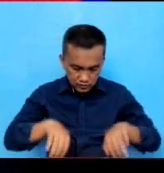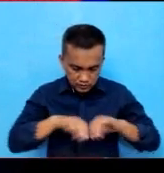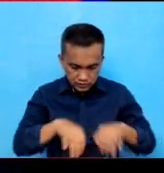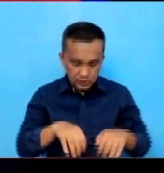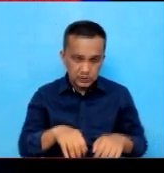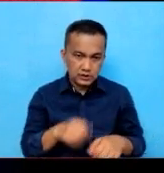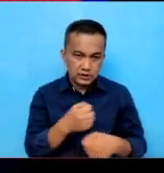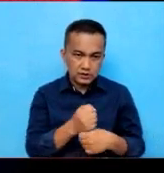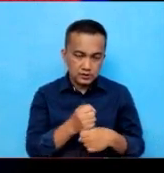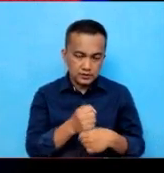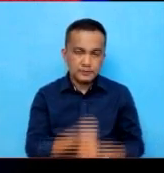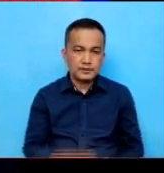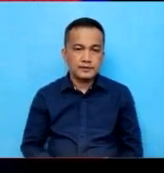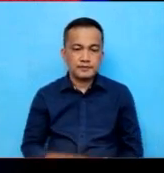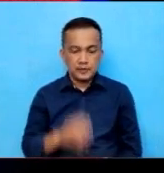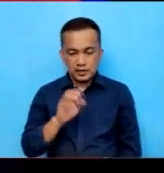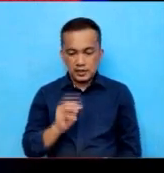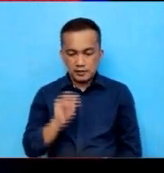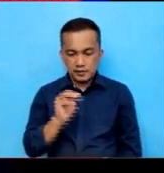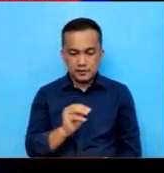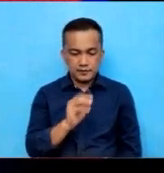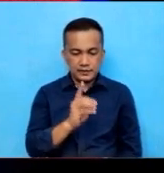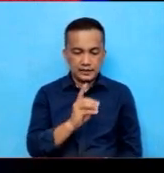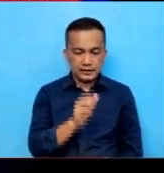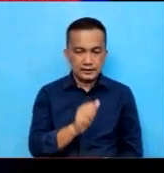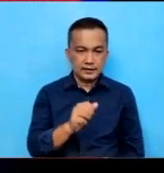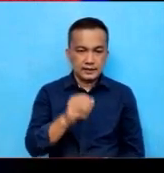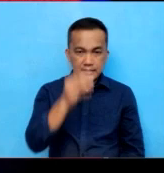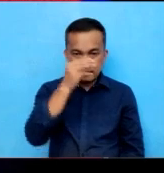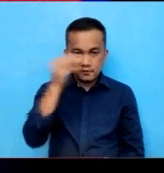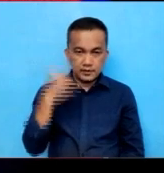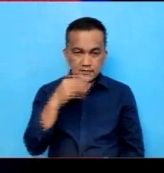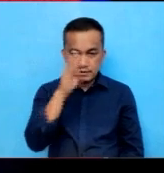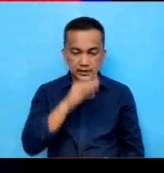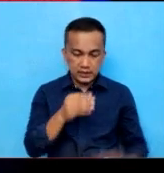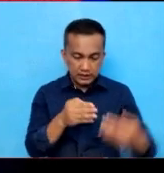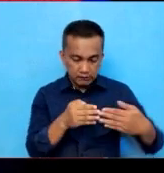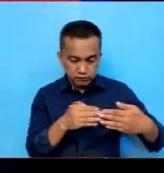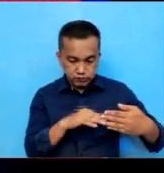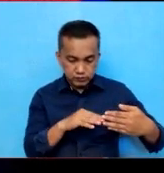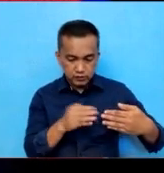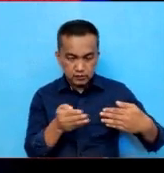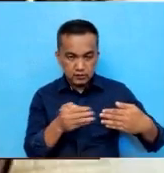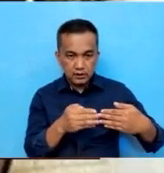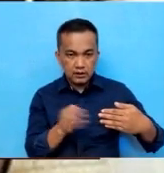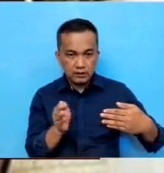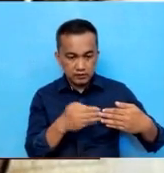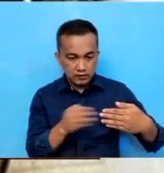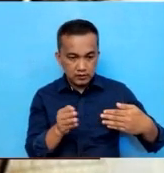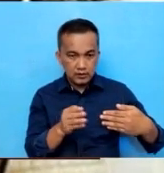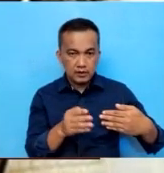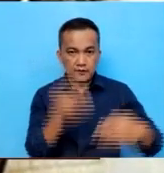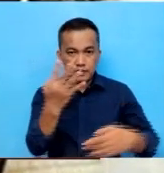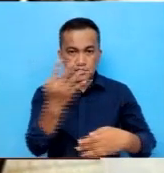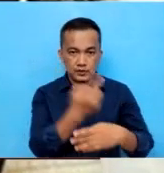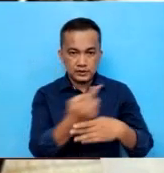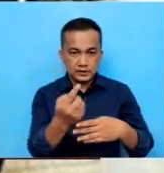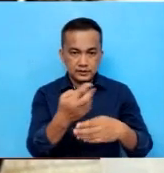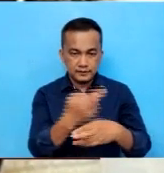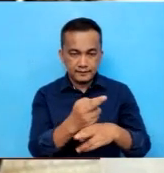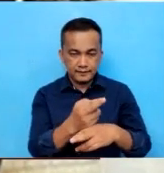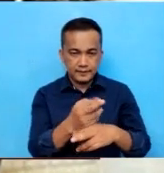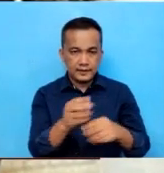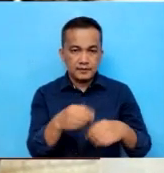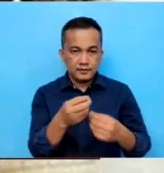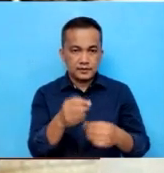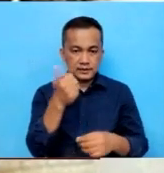ng MMDA, Marso pa raw nasira ang floodgate at 4 na linggo na itong nire-repair. Binigyan na ng 10 araw